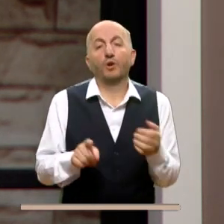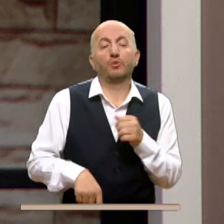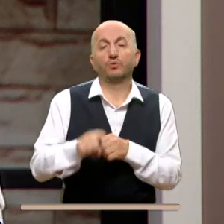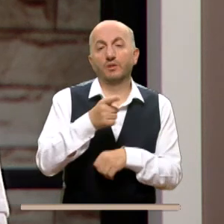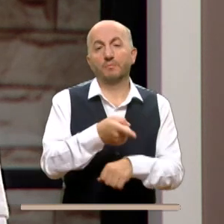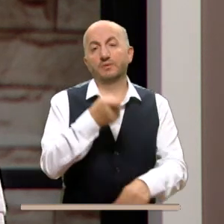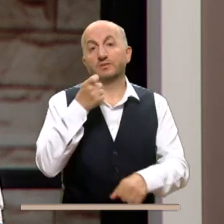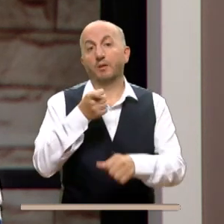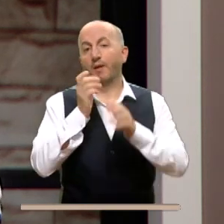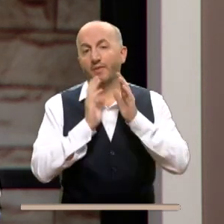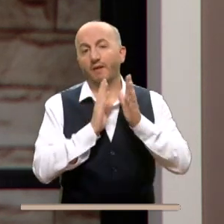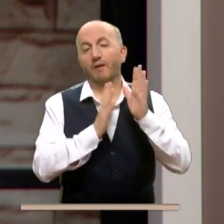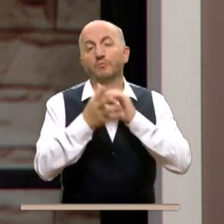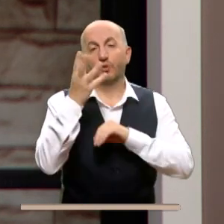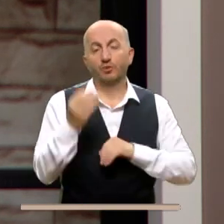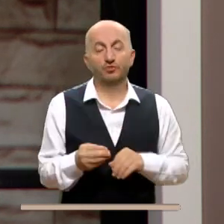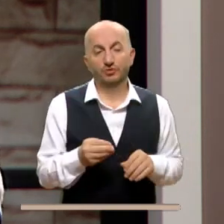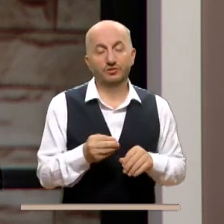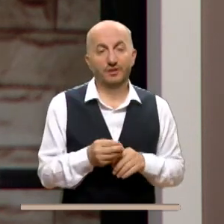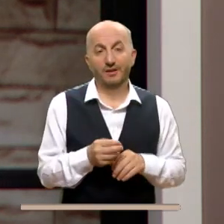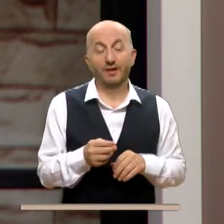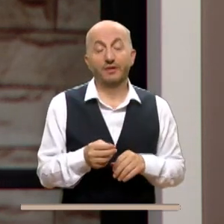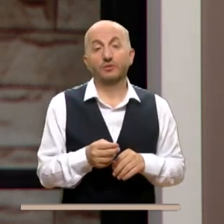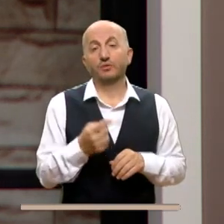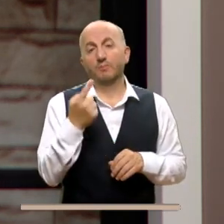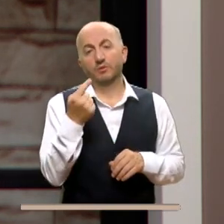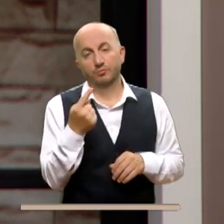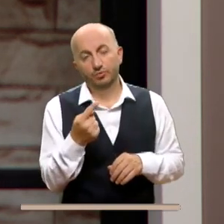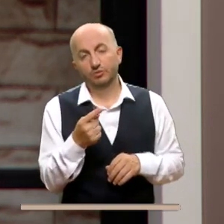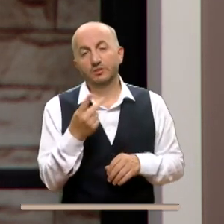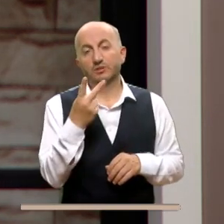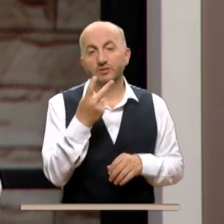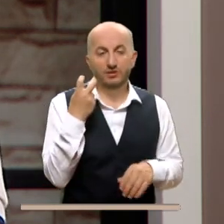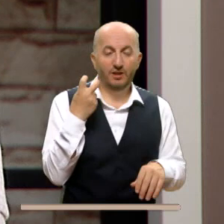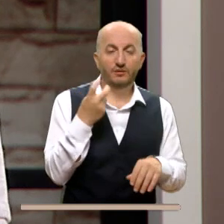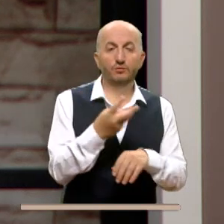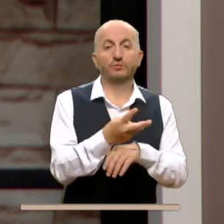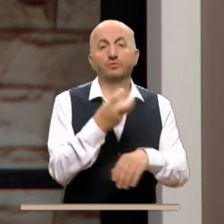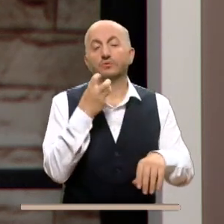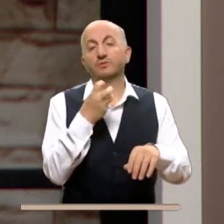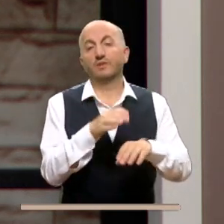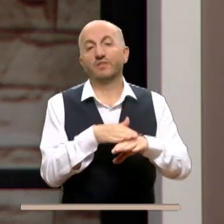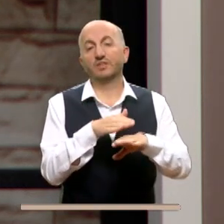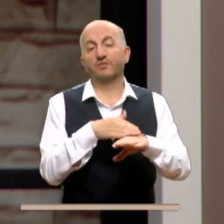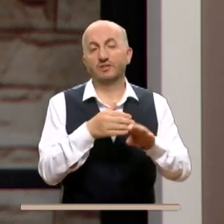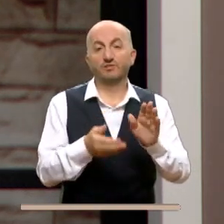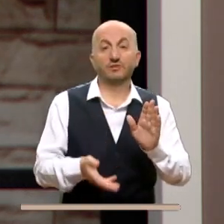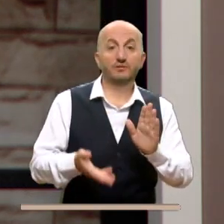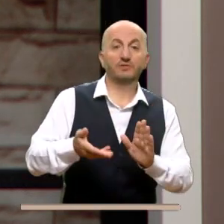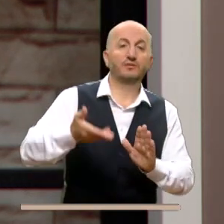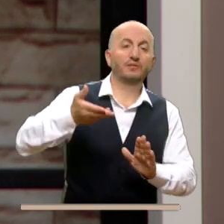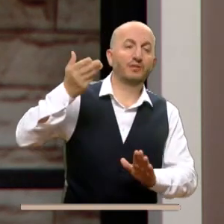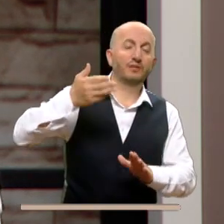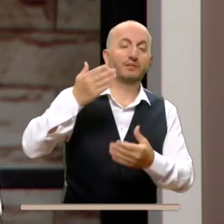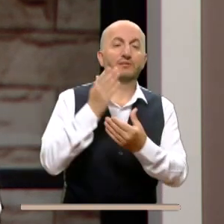ama sürekli devamlı olacak bu. Kesinlikle aksatmayacak. Sonra o 1,5 saat olur, 2 saat olur, 2,5 olur. Bir yerden sonra zaten forma girdiğinizi hissediyorsunuz. O